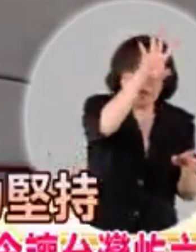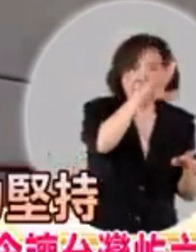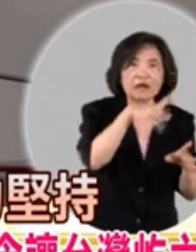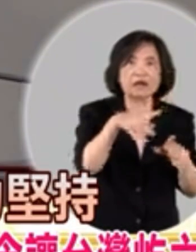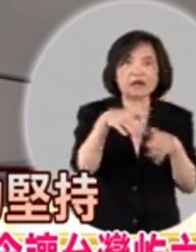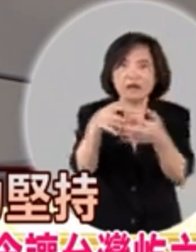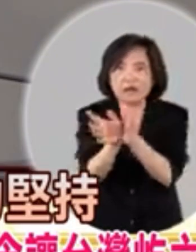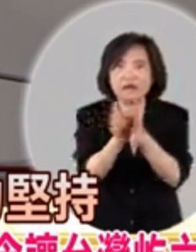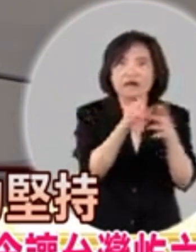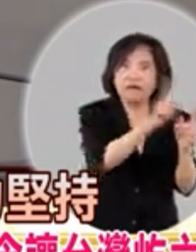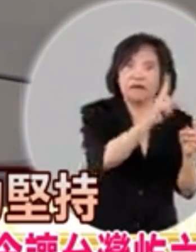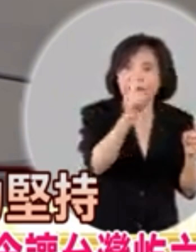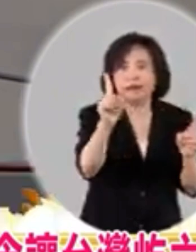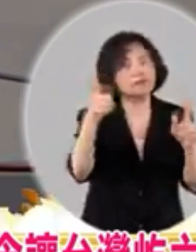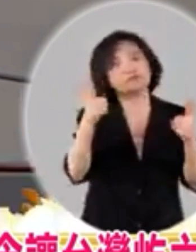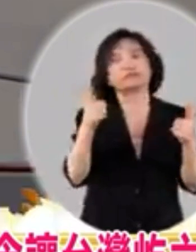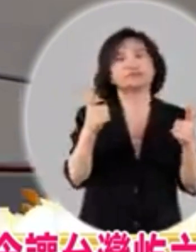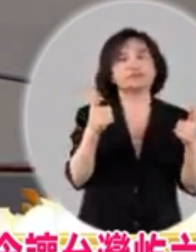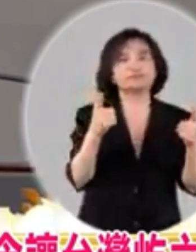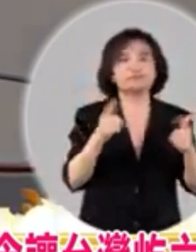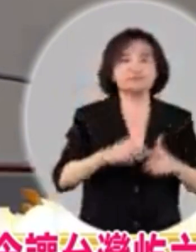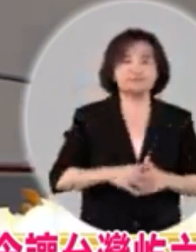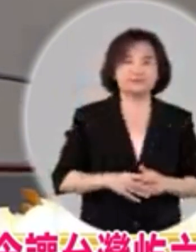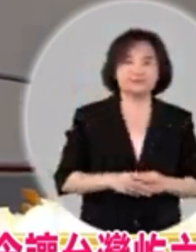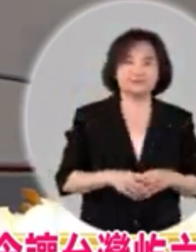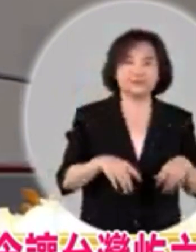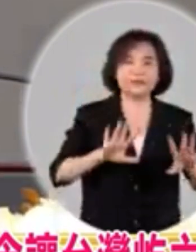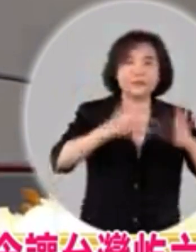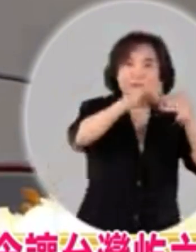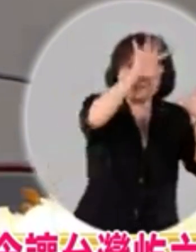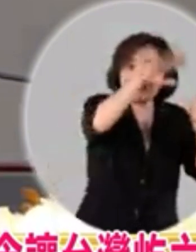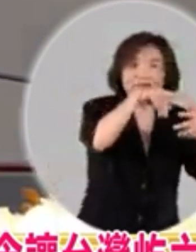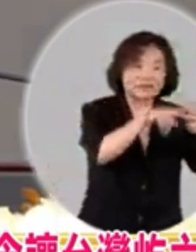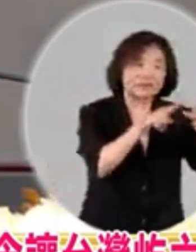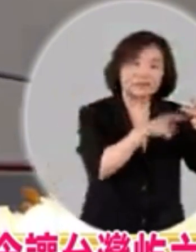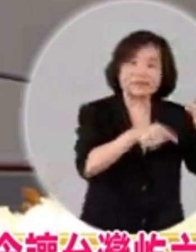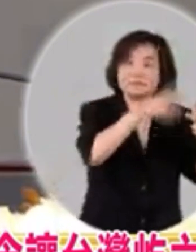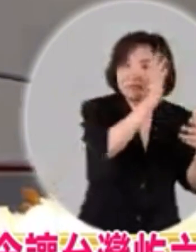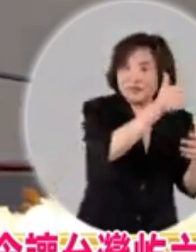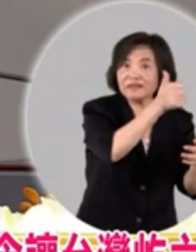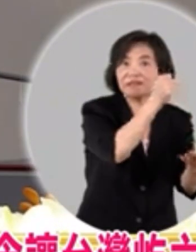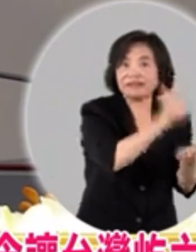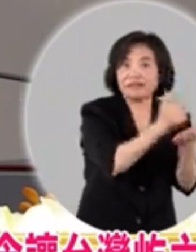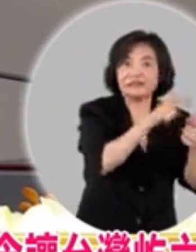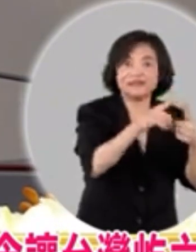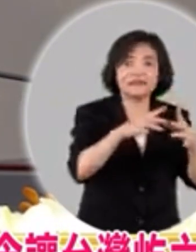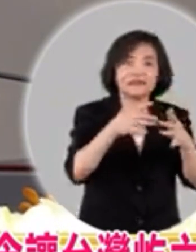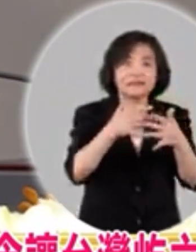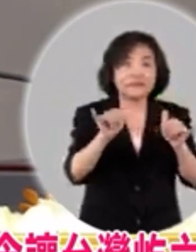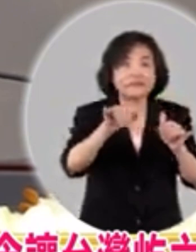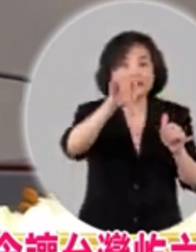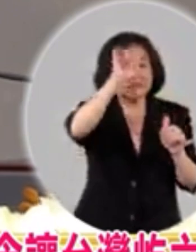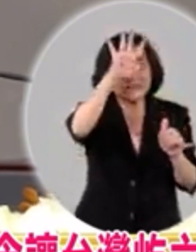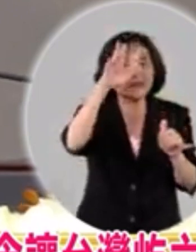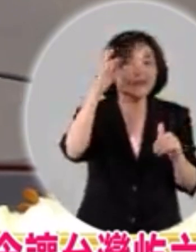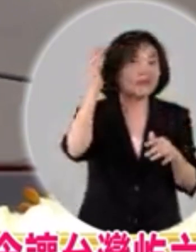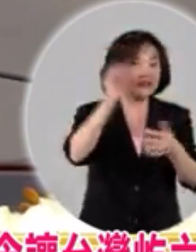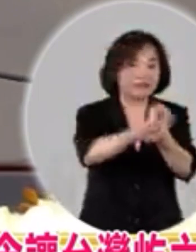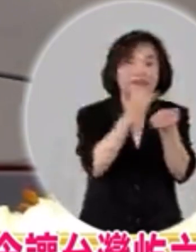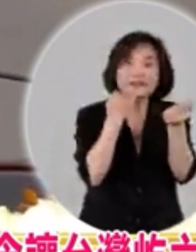持。今天国民党朱立伦主席、民众党柯文哲主